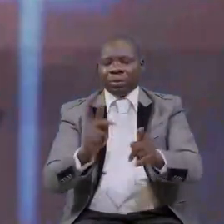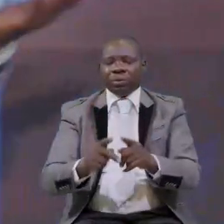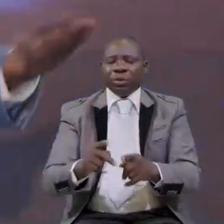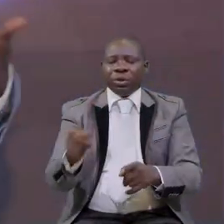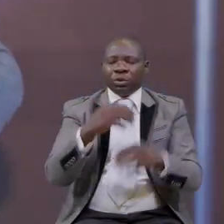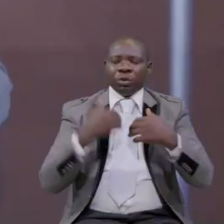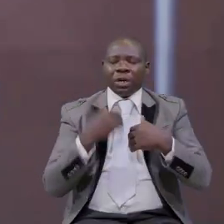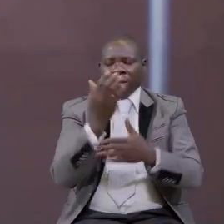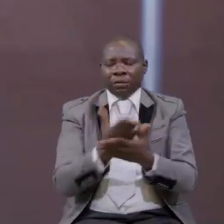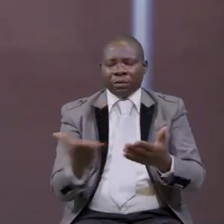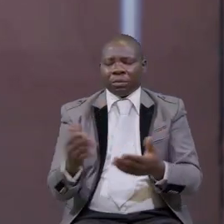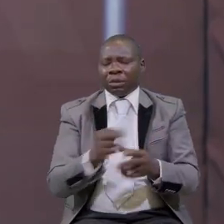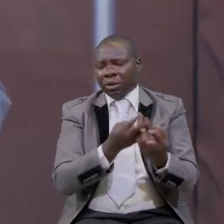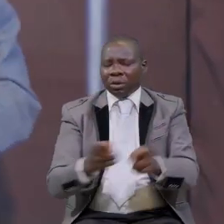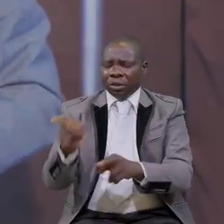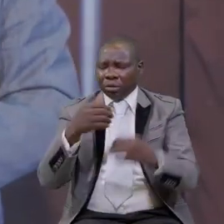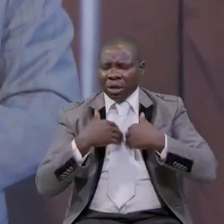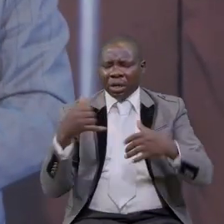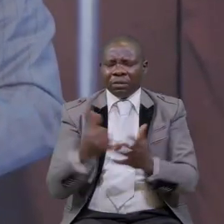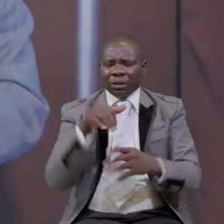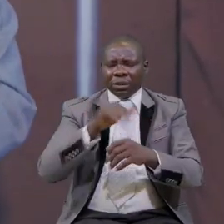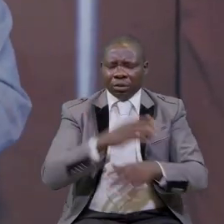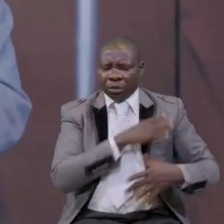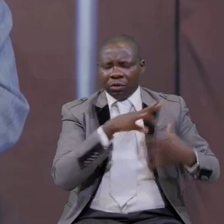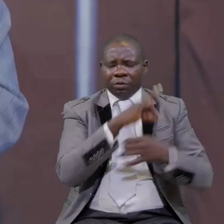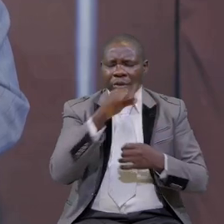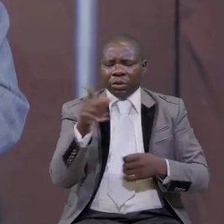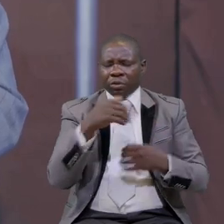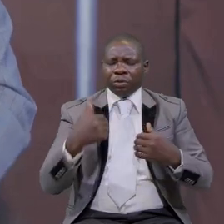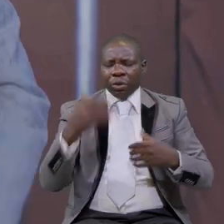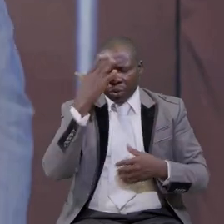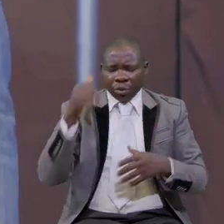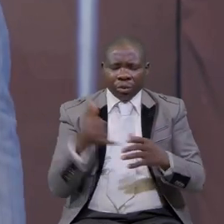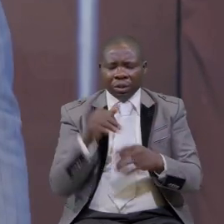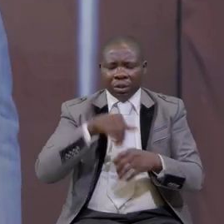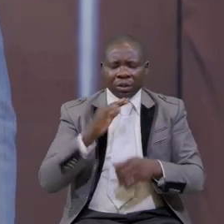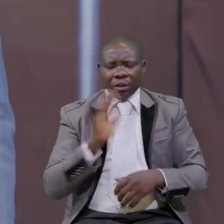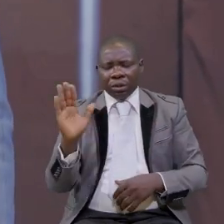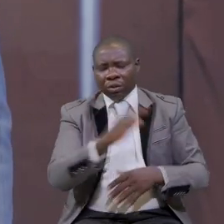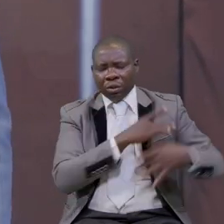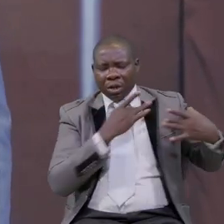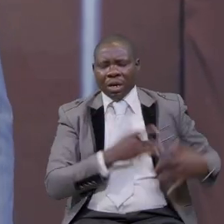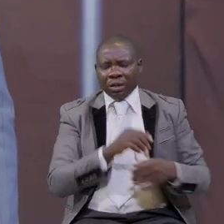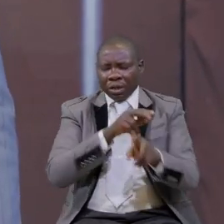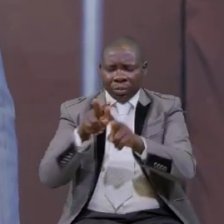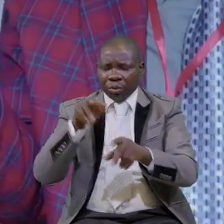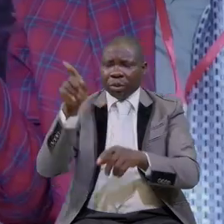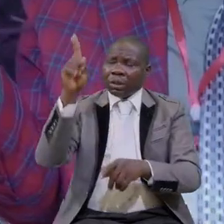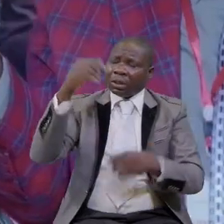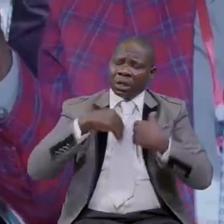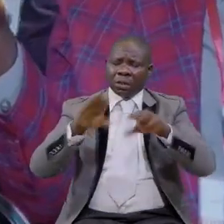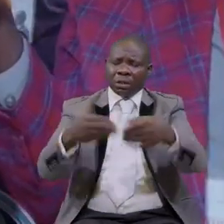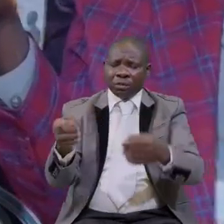Tu as reçu quelque chose. Tu l'as dans ton esprit. Tu l'onction dans ton cœur. Voici, il vous a